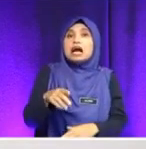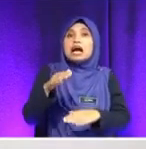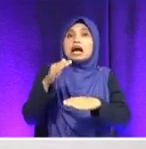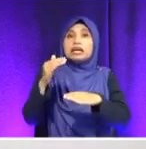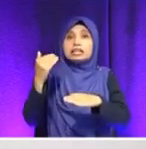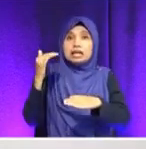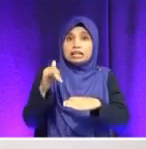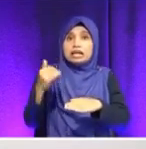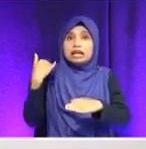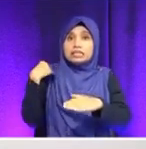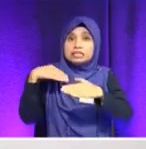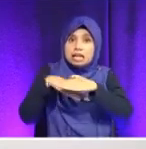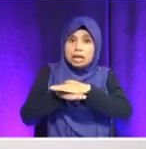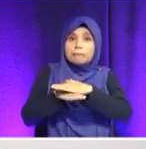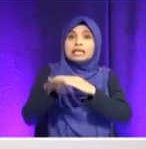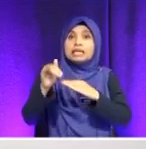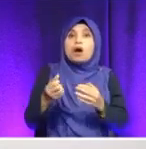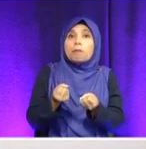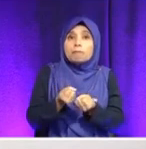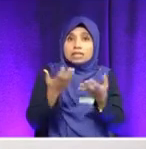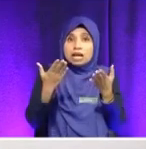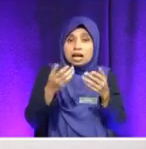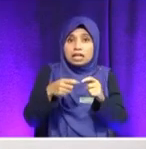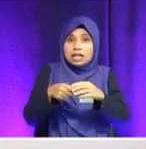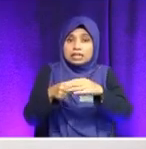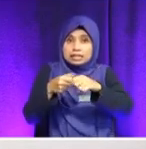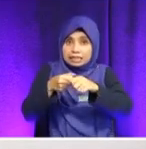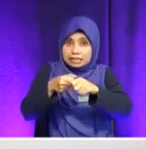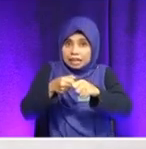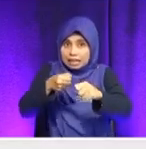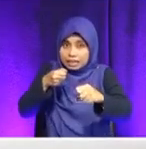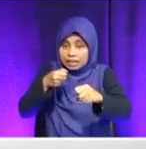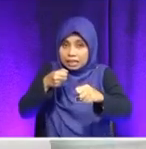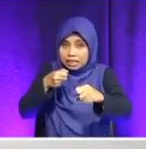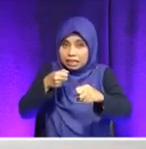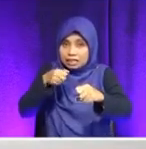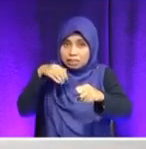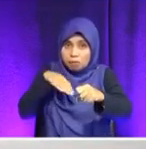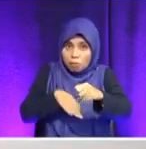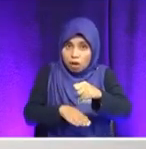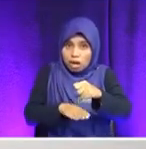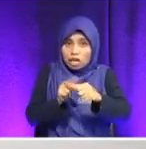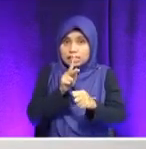dalam adalah lipatan yang banyak. Okey. Tarikkan ke bawah. Kiri dan kanan.